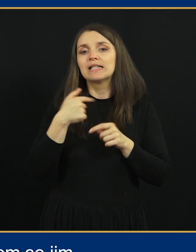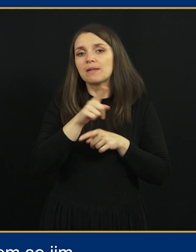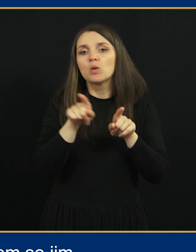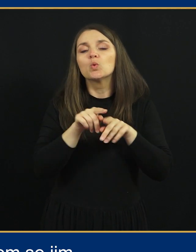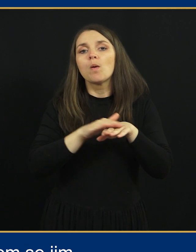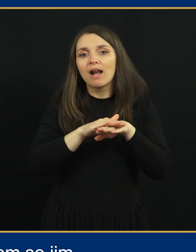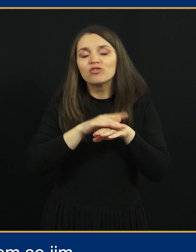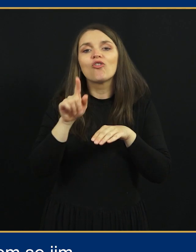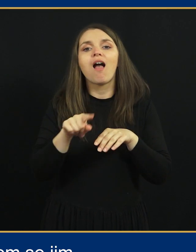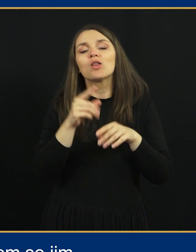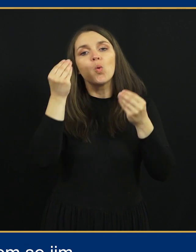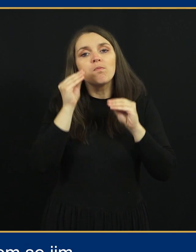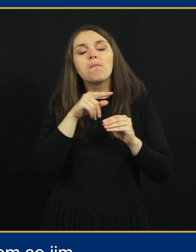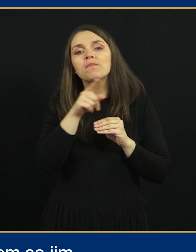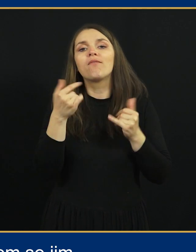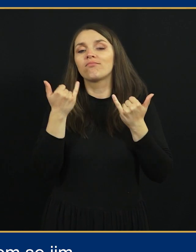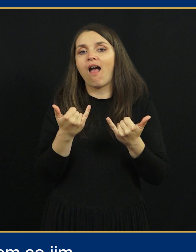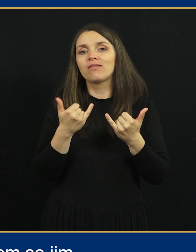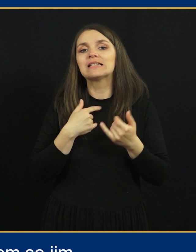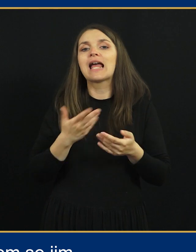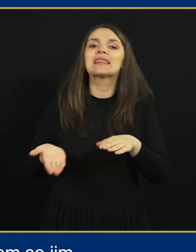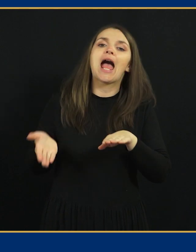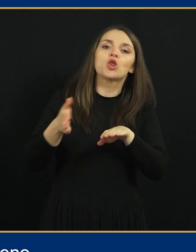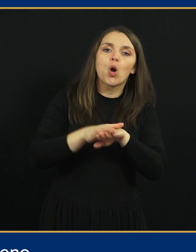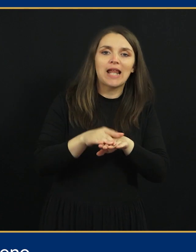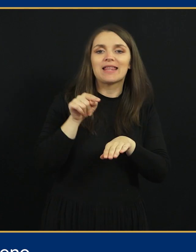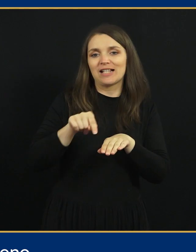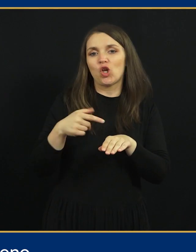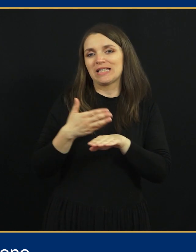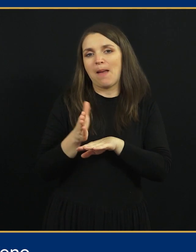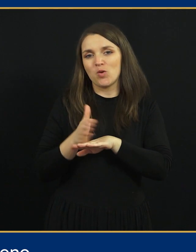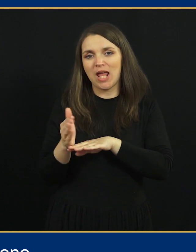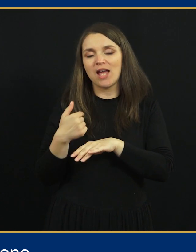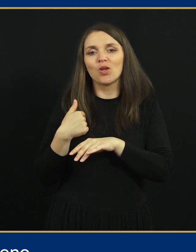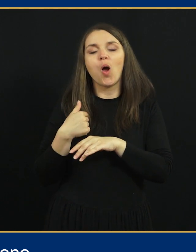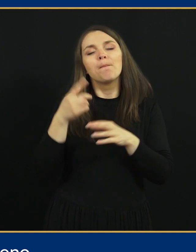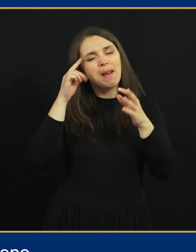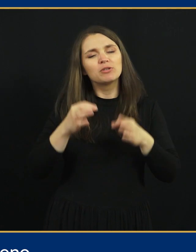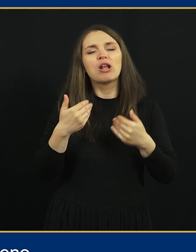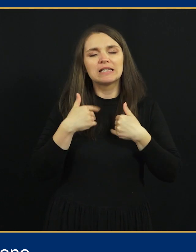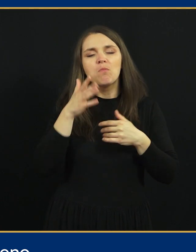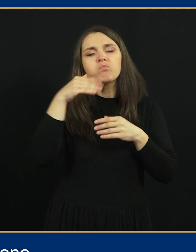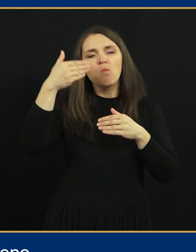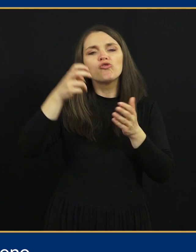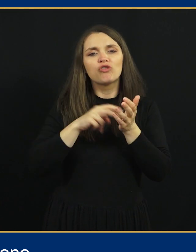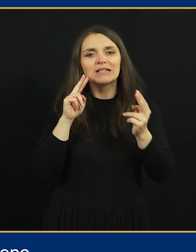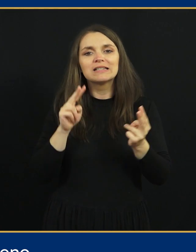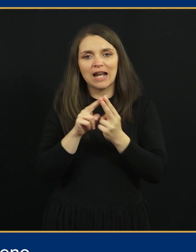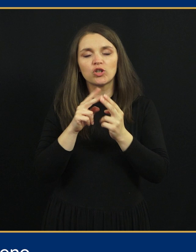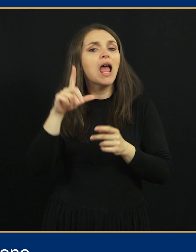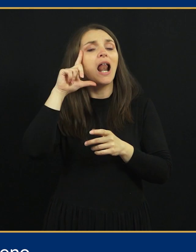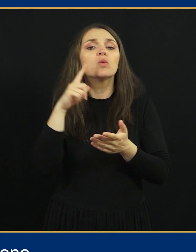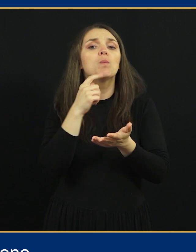ni bilo v Sloveniji, sem se jim seveda tudi opravičila in upam, da danes nadoknadila zamujeno, prepričana sem, da se bomo kdaj